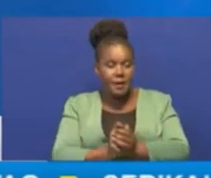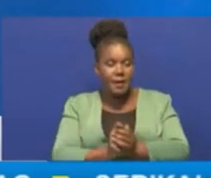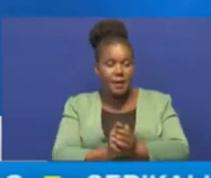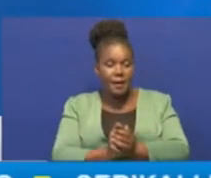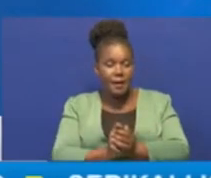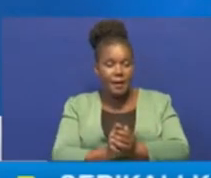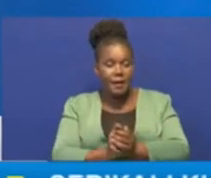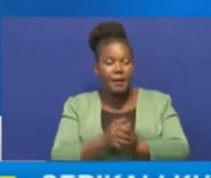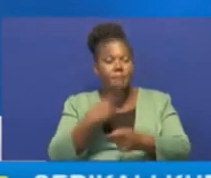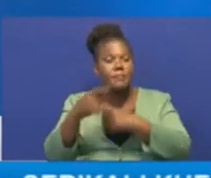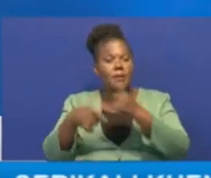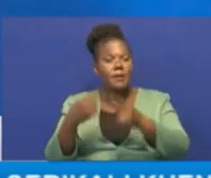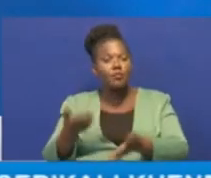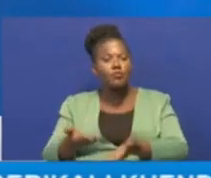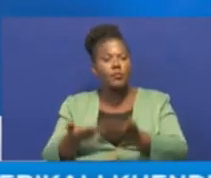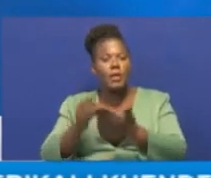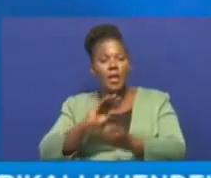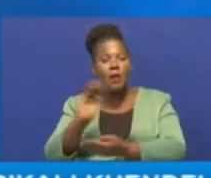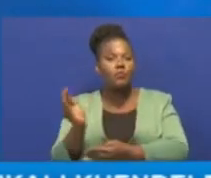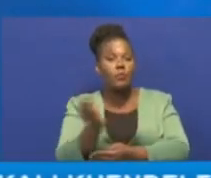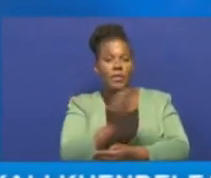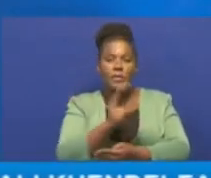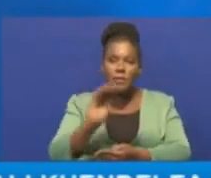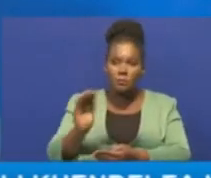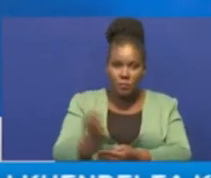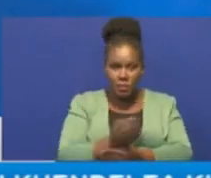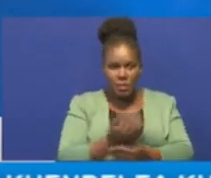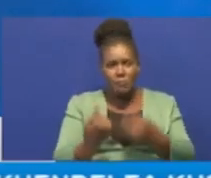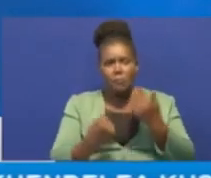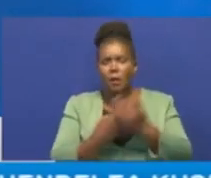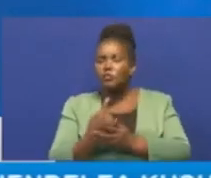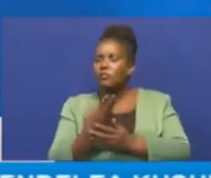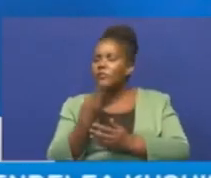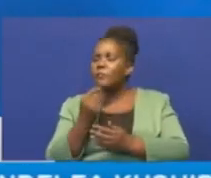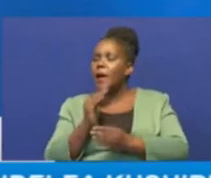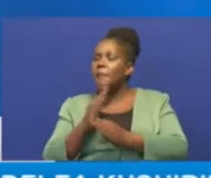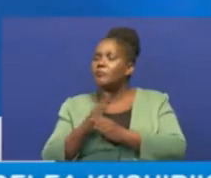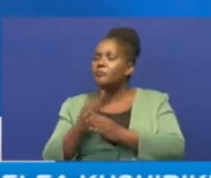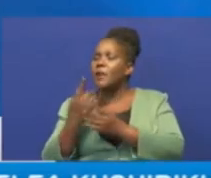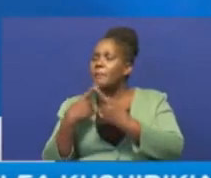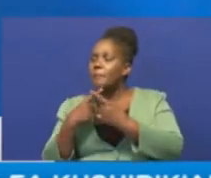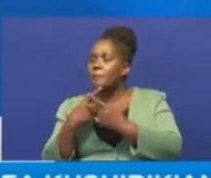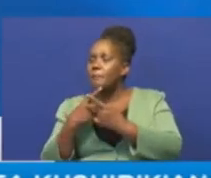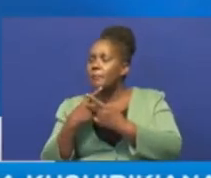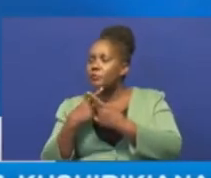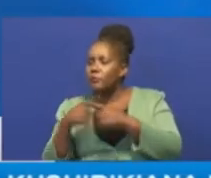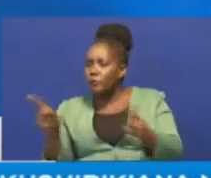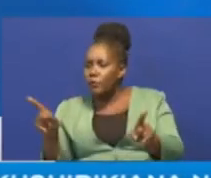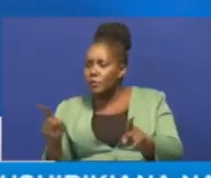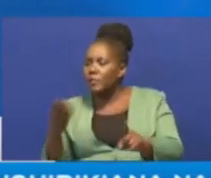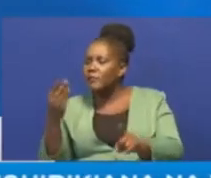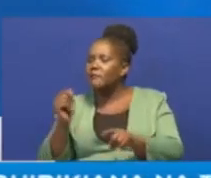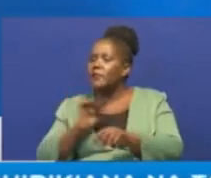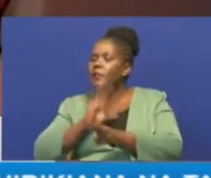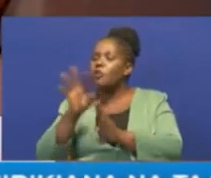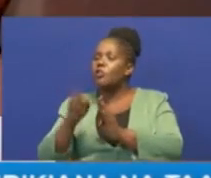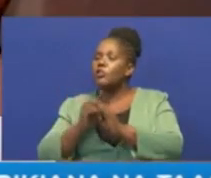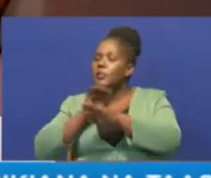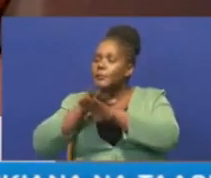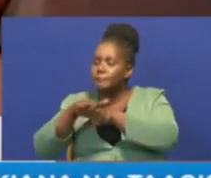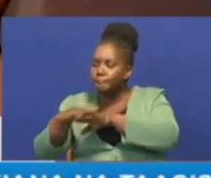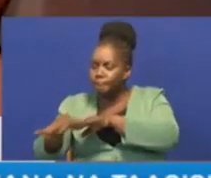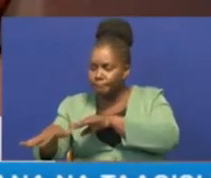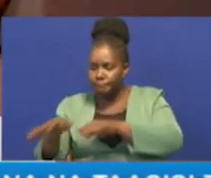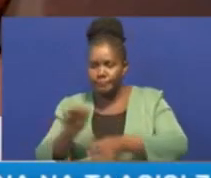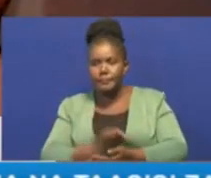kule alikopeleka ni kama imeenda kuisha na hakuna kitakachozalishwa. Maana yake hakuna marejesho. Amina, natamani kwa dakika